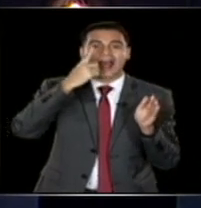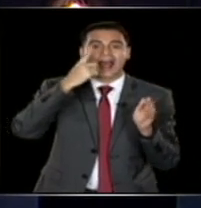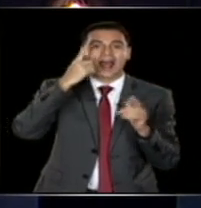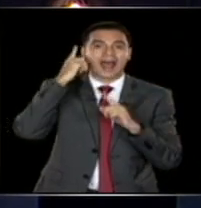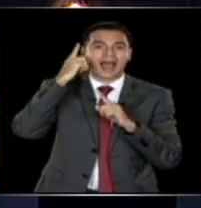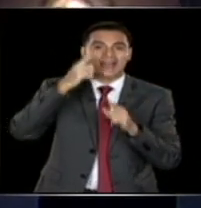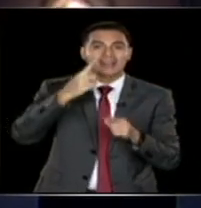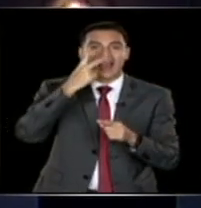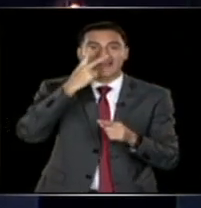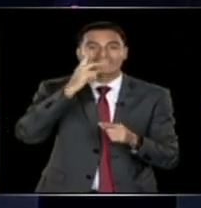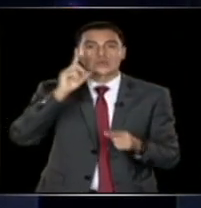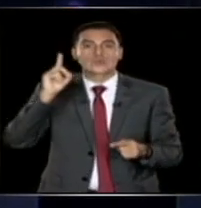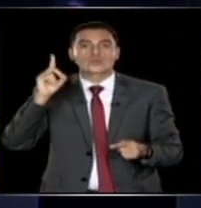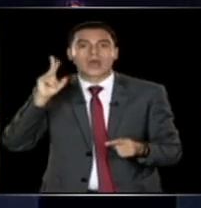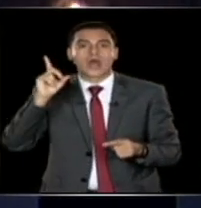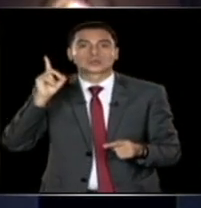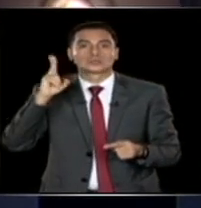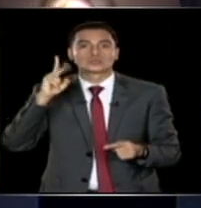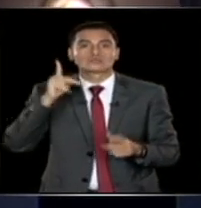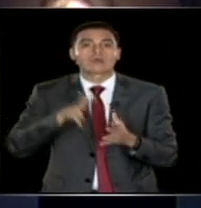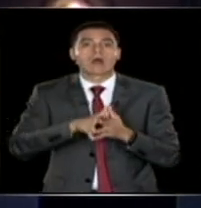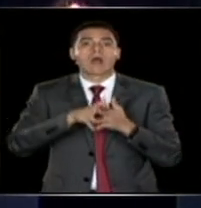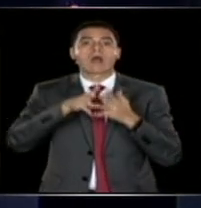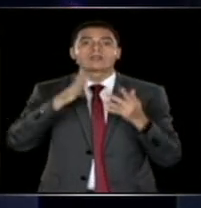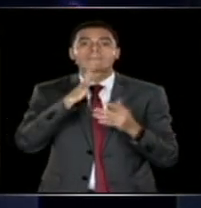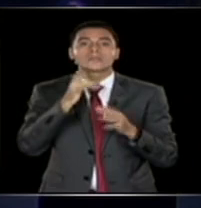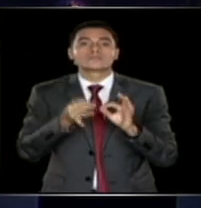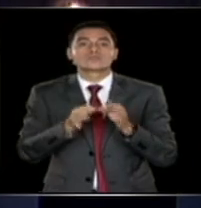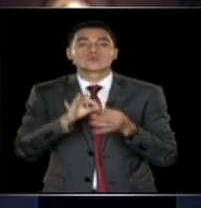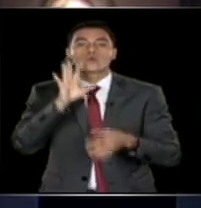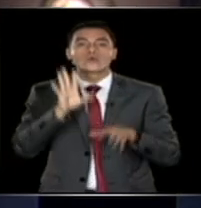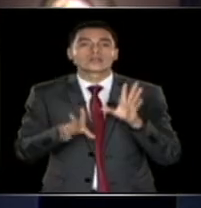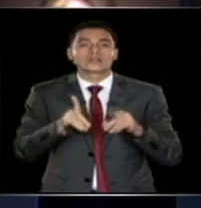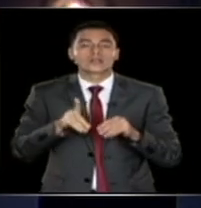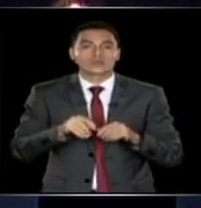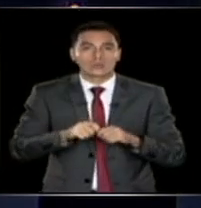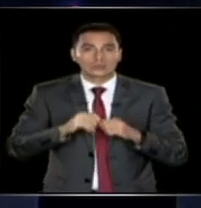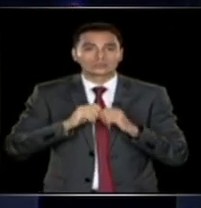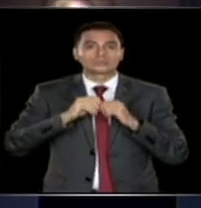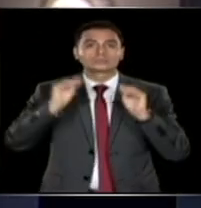2021؟ أكتر من 100 مليون طن.